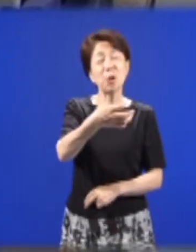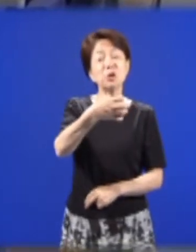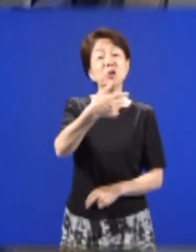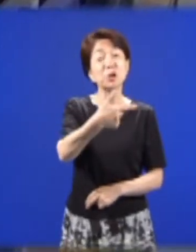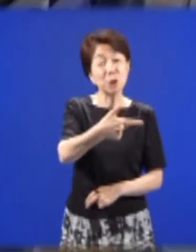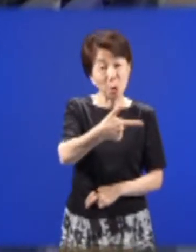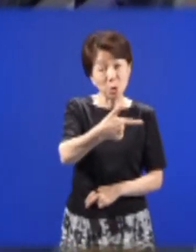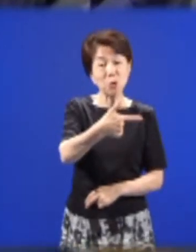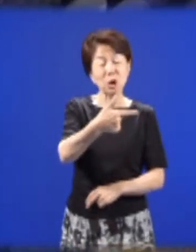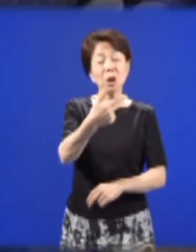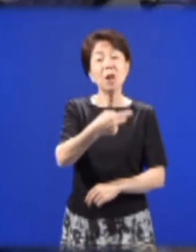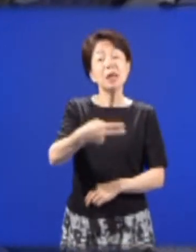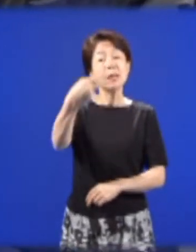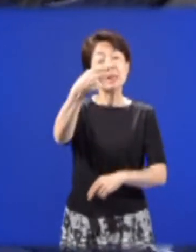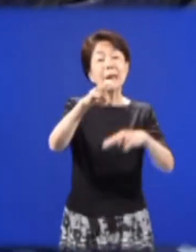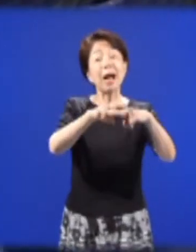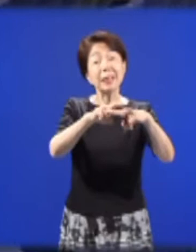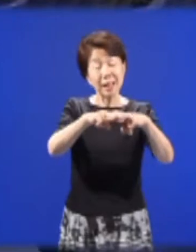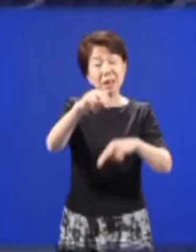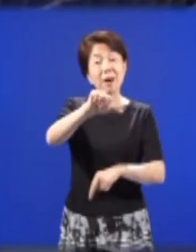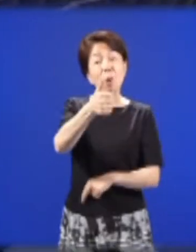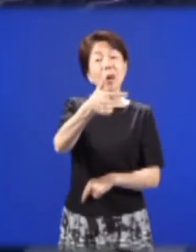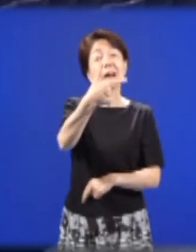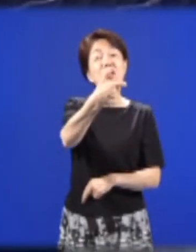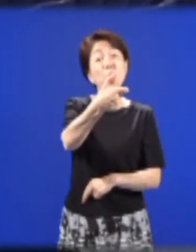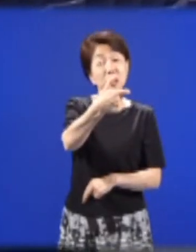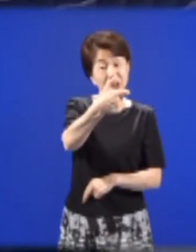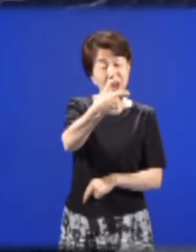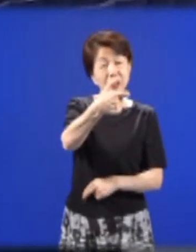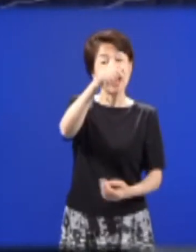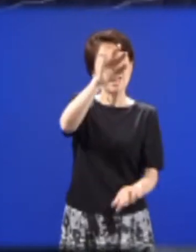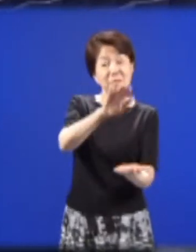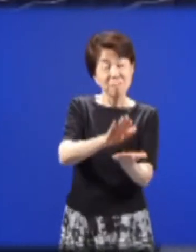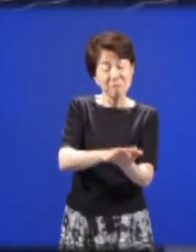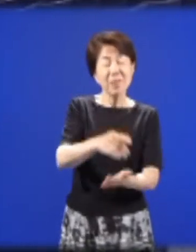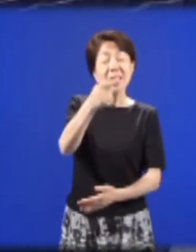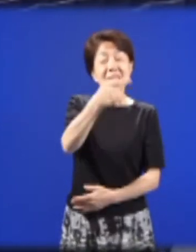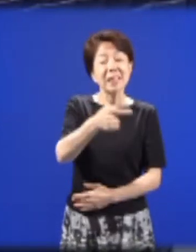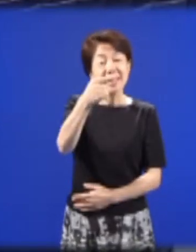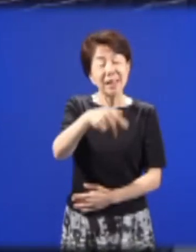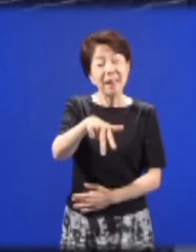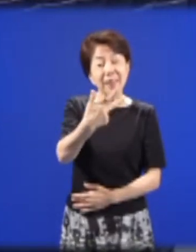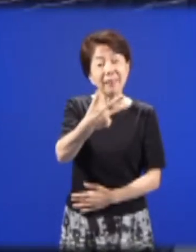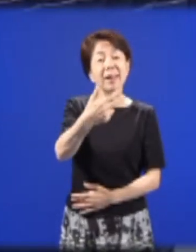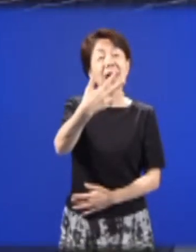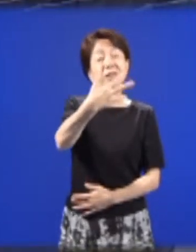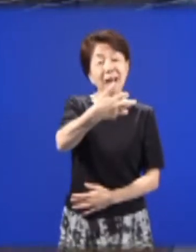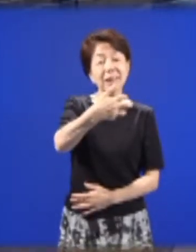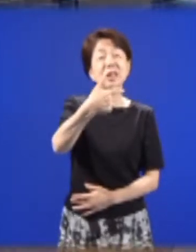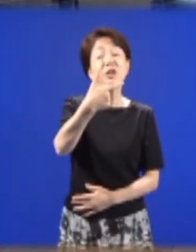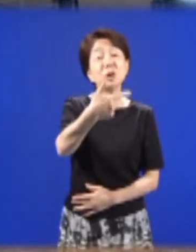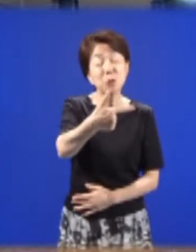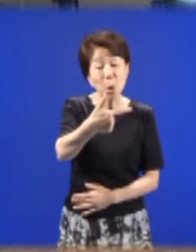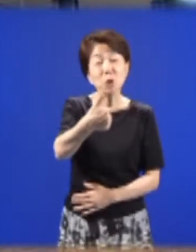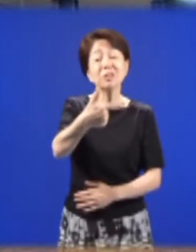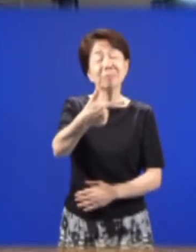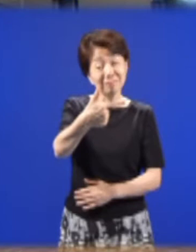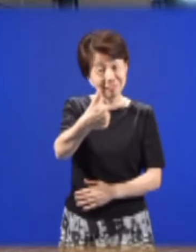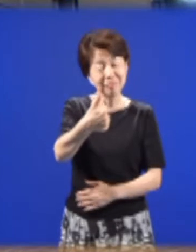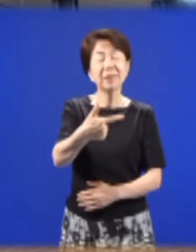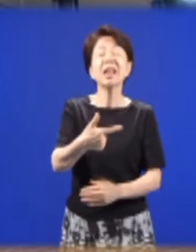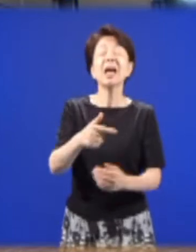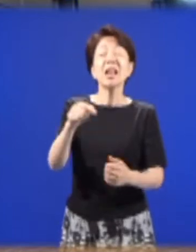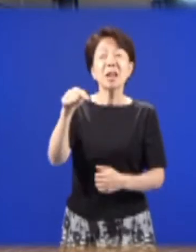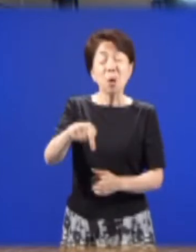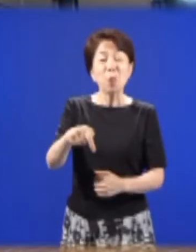1246人、2階席は540人、総席数1786席と文化会